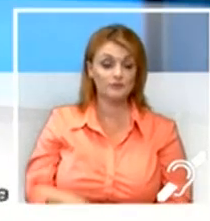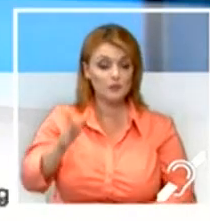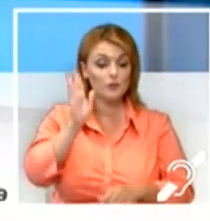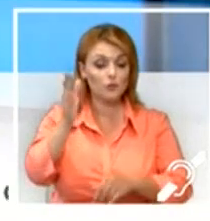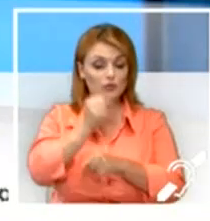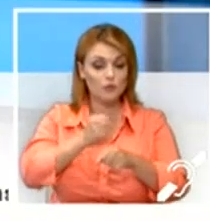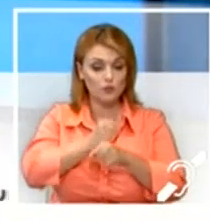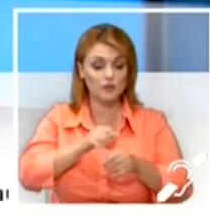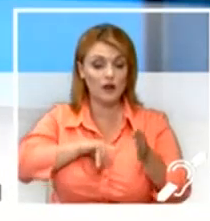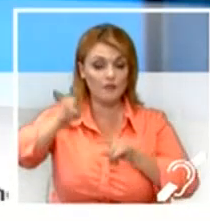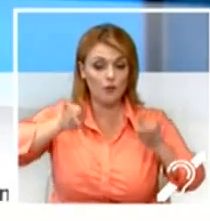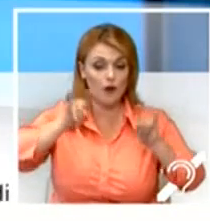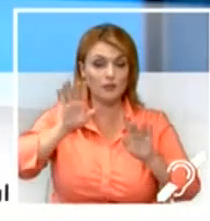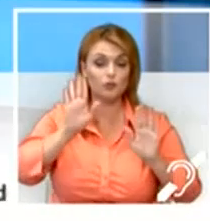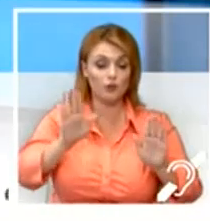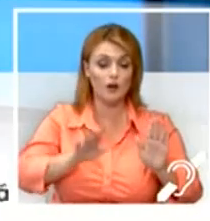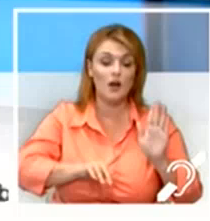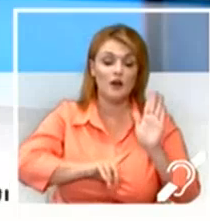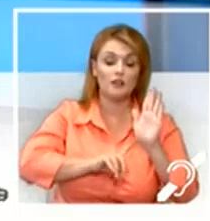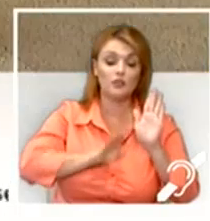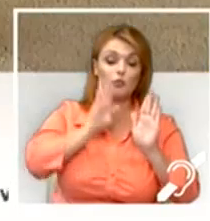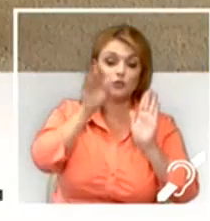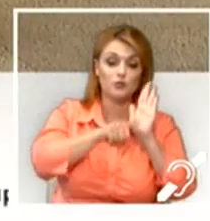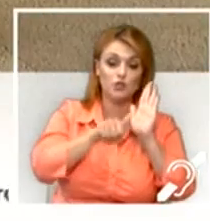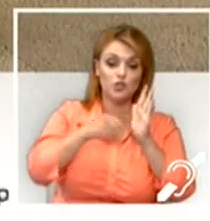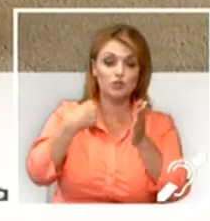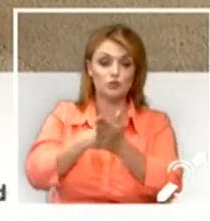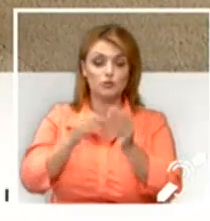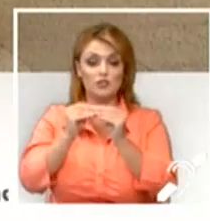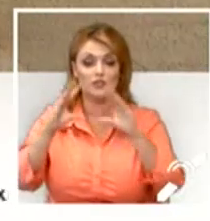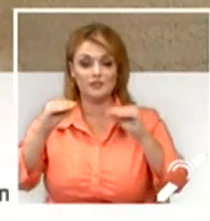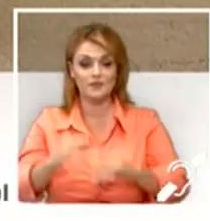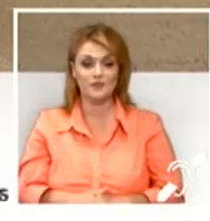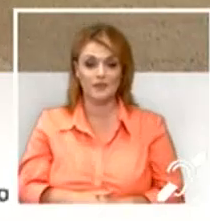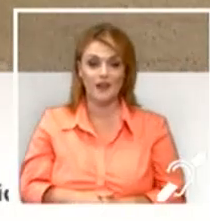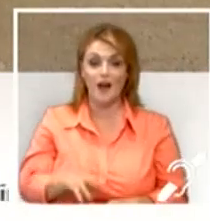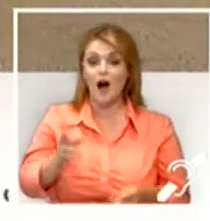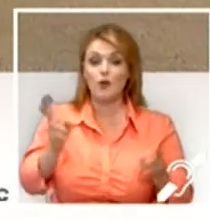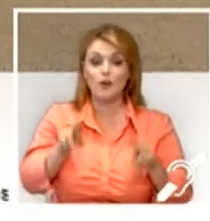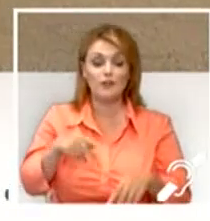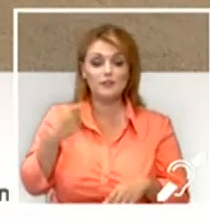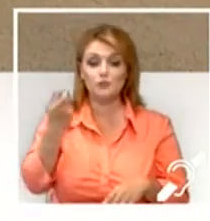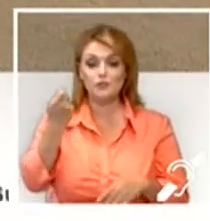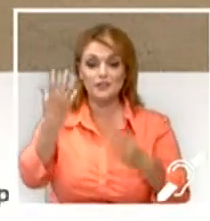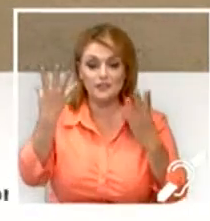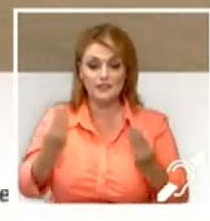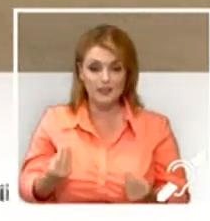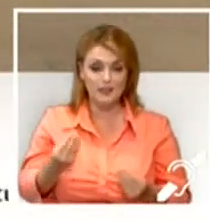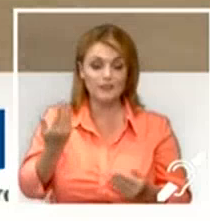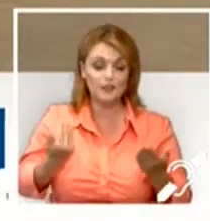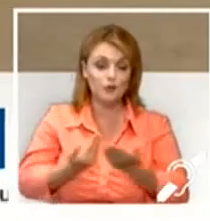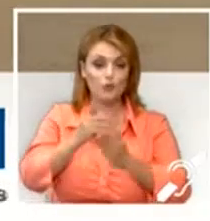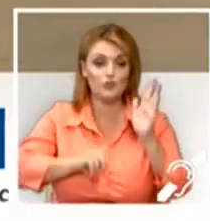10 seara, iar timpul de îmbarcare va fi până la o oră. Au mai rămas câteva zile până când vor fi reluate